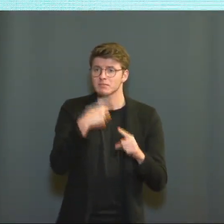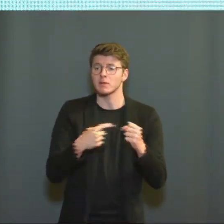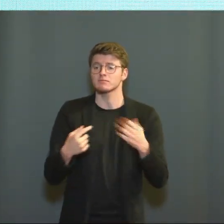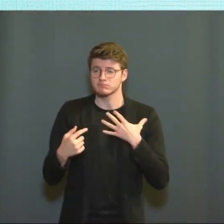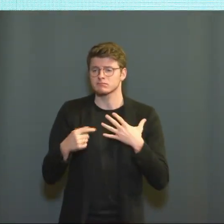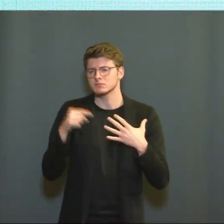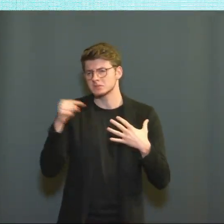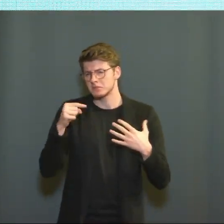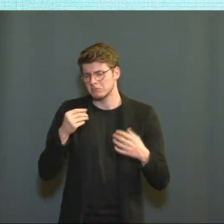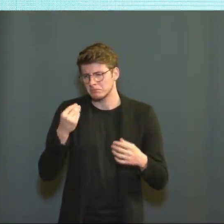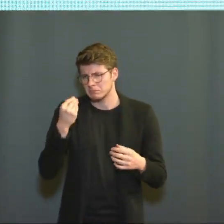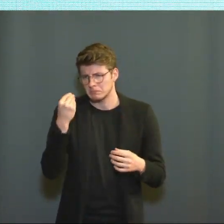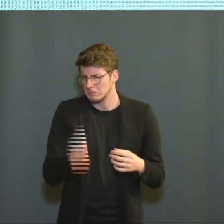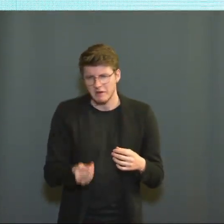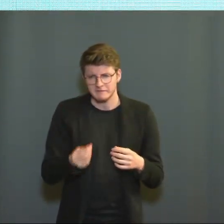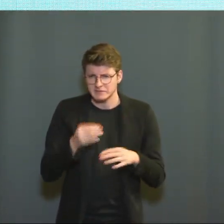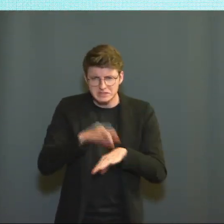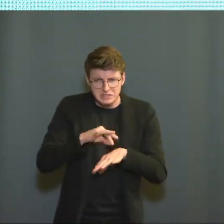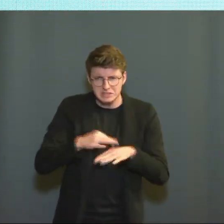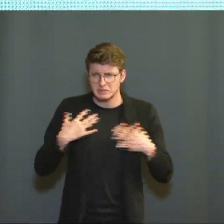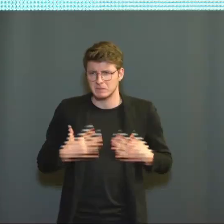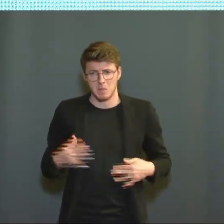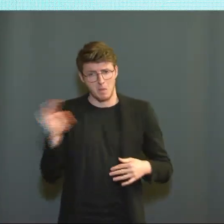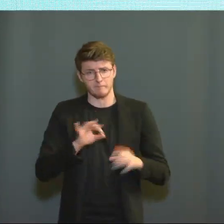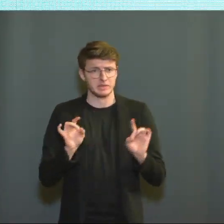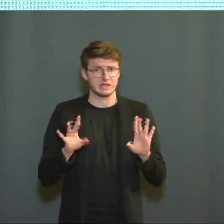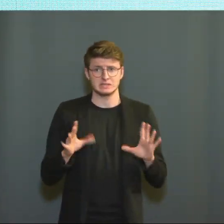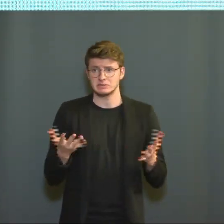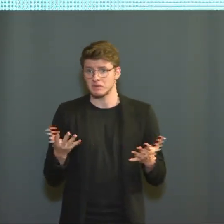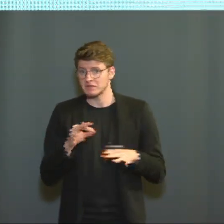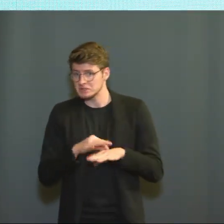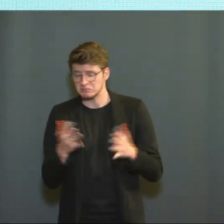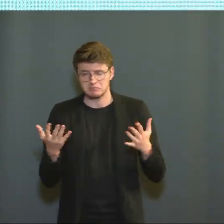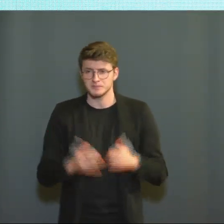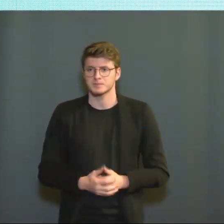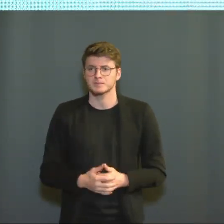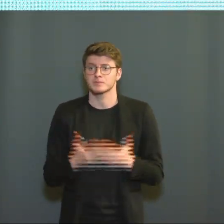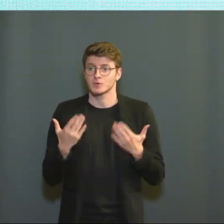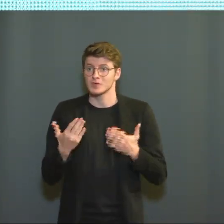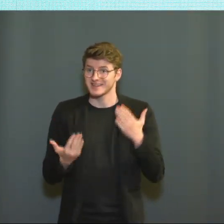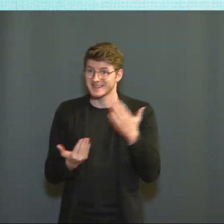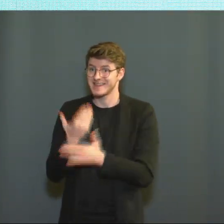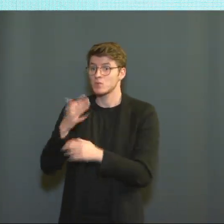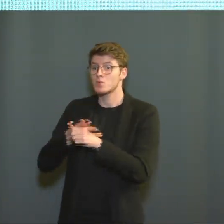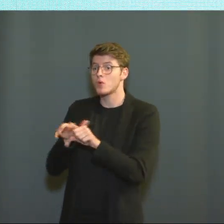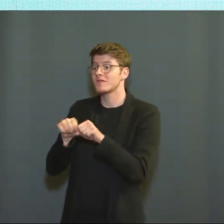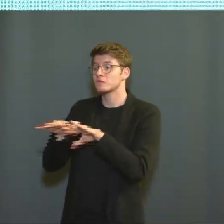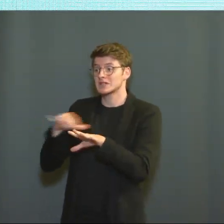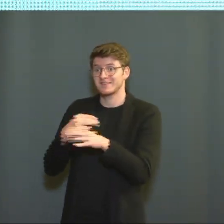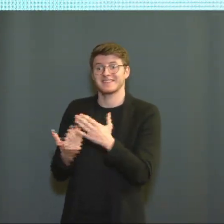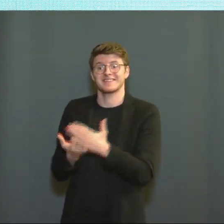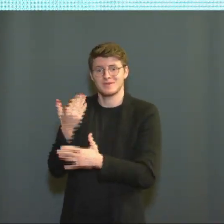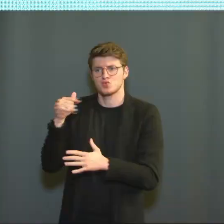met heel weinig of soms zelfs geen symptomen. Voor wat betreft het nieuwe coronavirus, het SARS-coronavirus